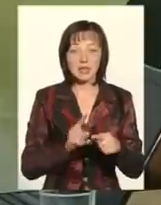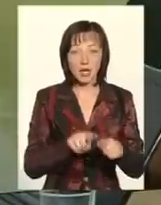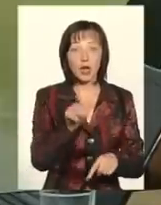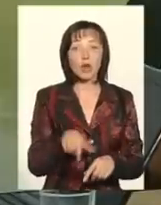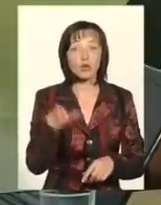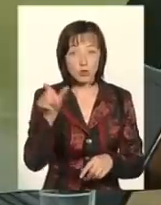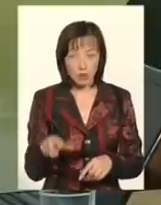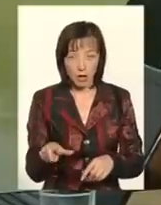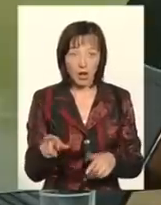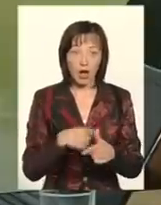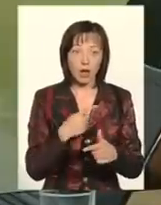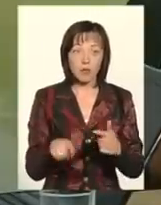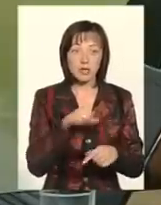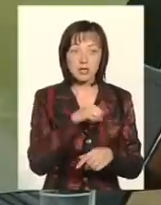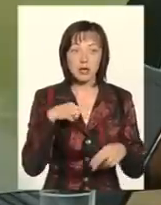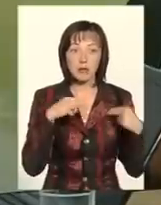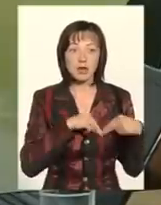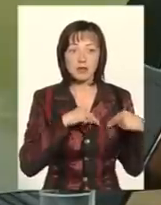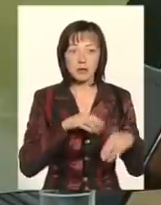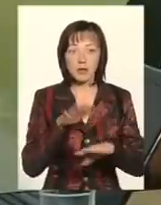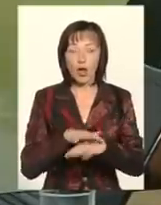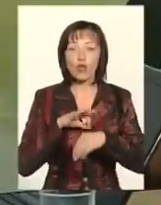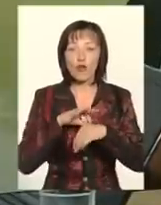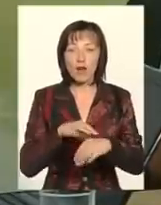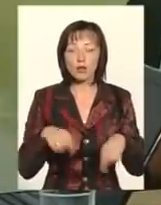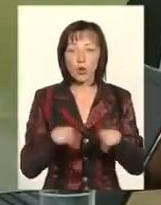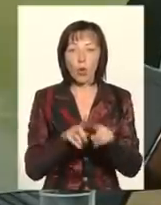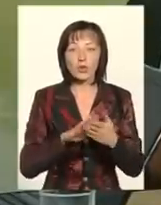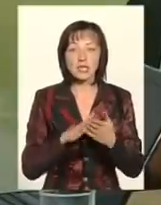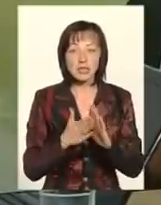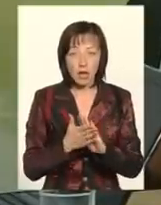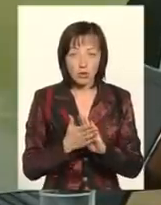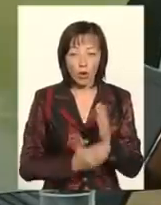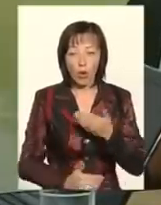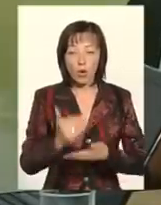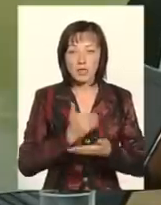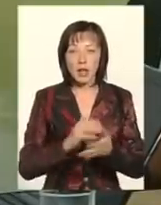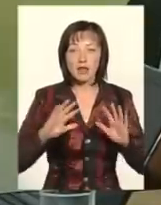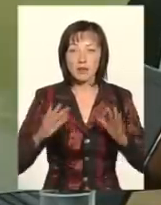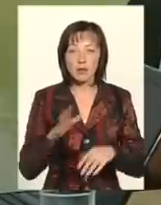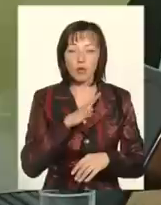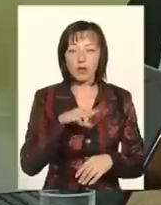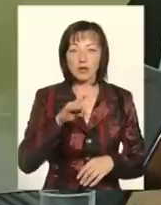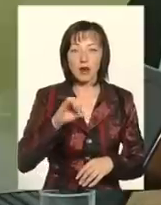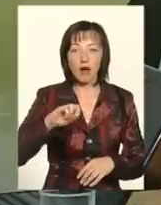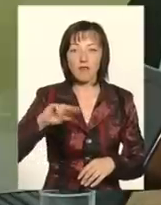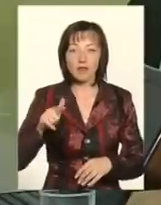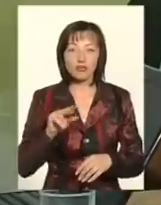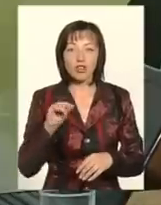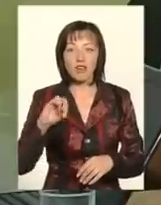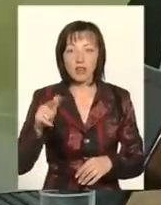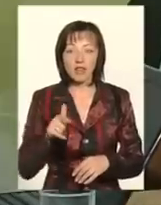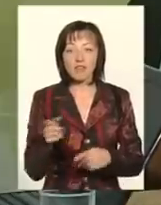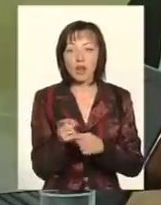колектора або самі співробітники банків довели до такого стану останній випадок був буквально в травні в червні в Тернополі